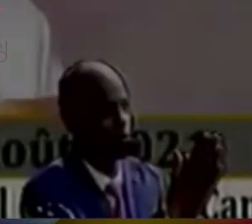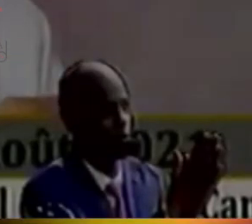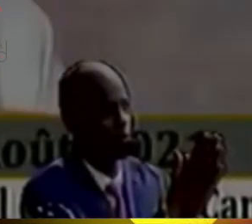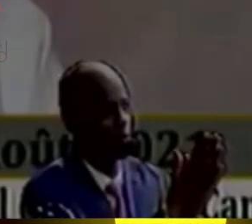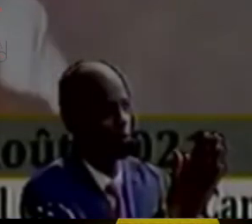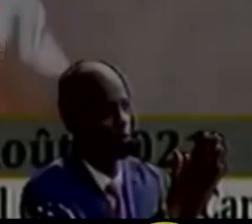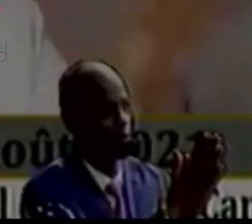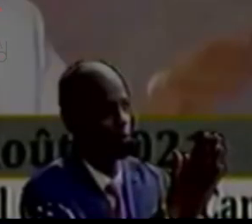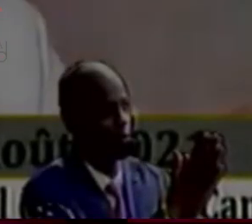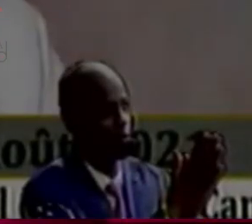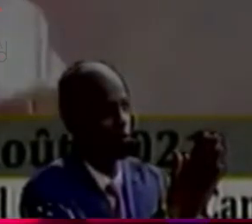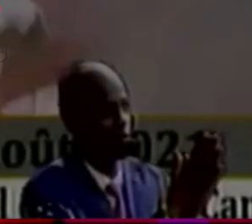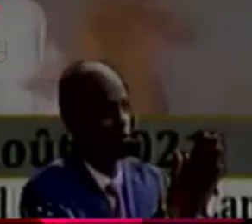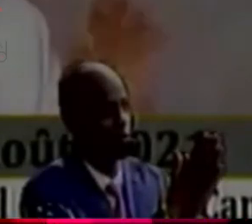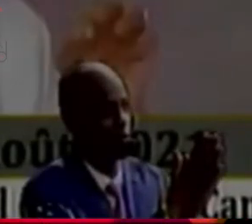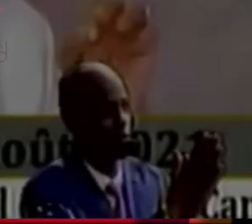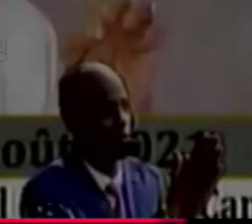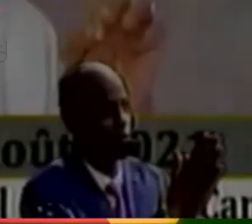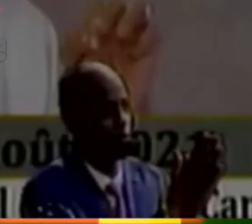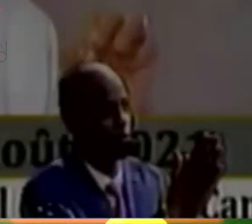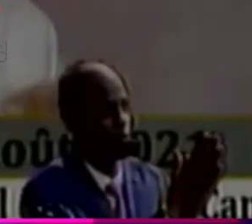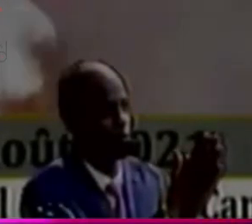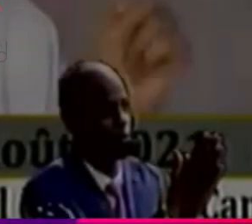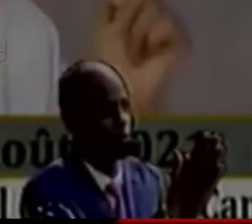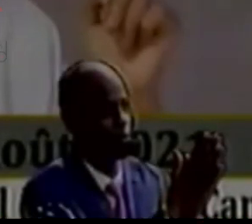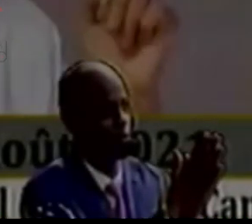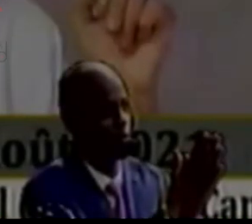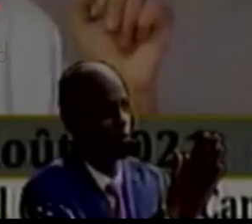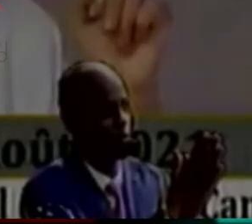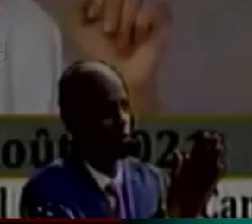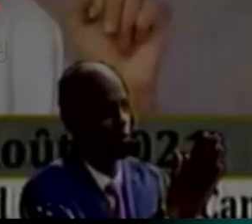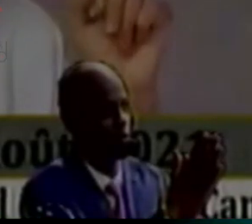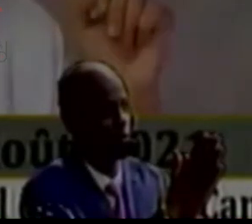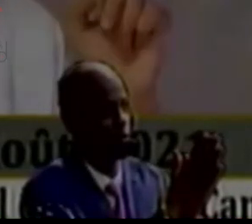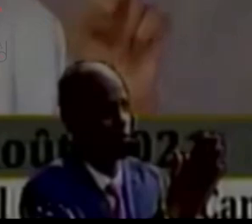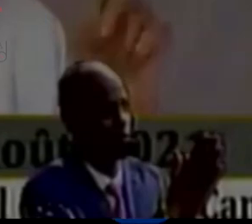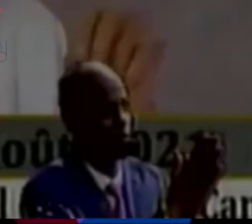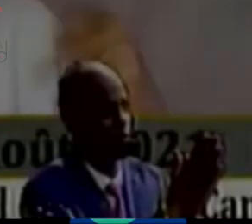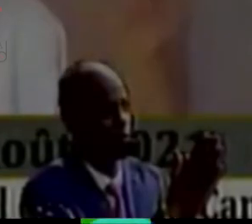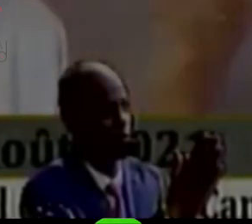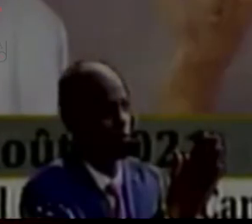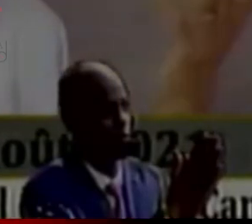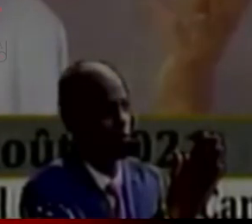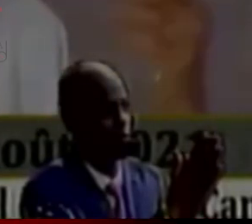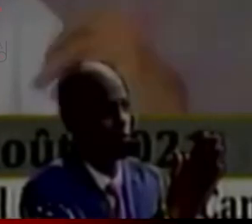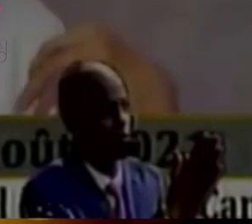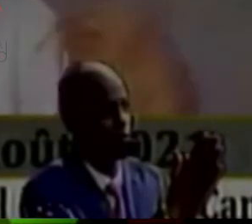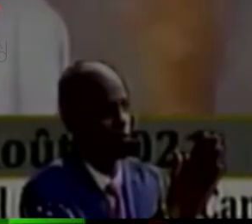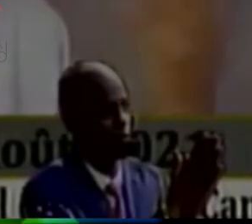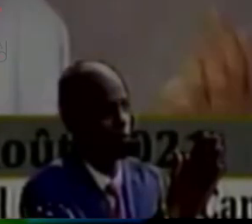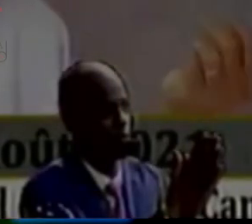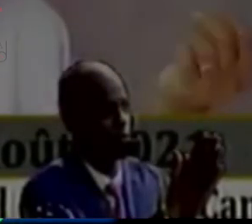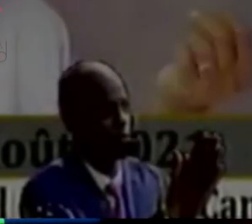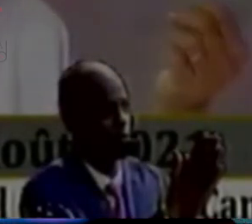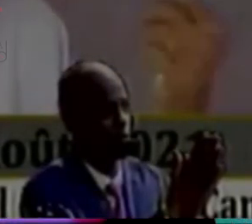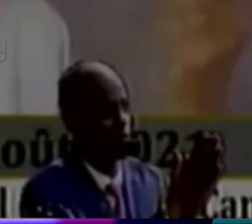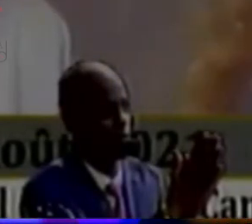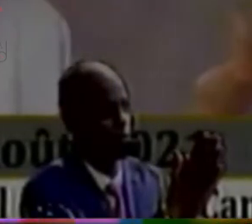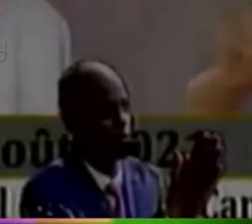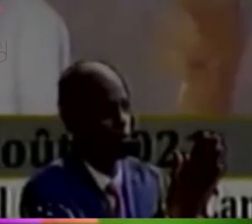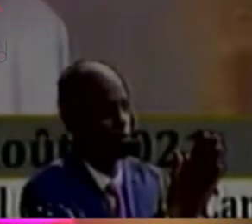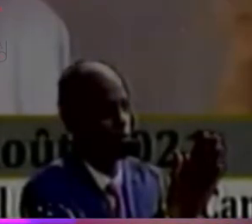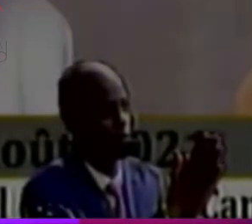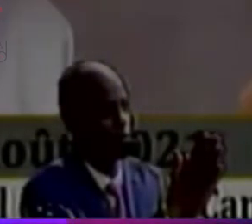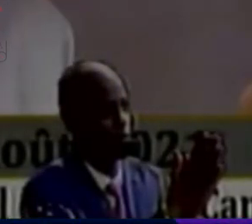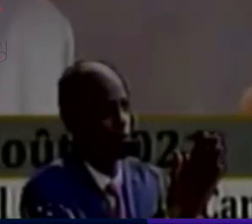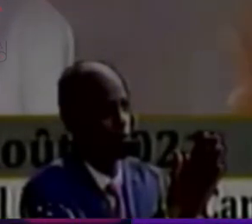avons à peu près 500 prix là pour distribution ça. Et nous avons des piles de draps. Ok? Alors, nous avons continué. Il y a des